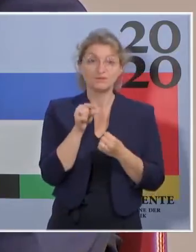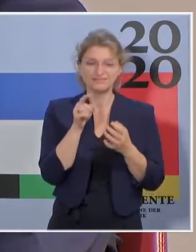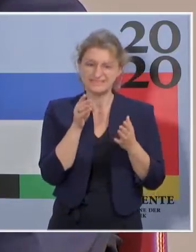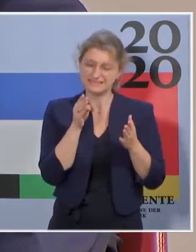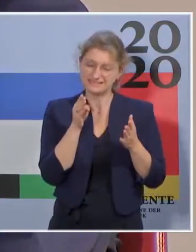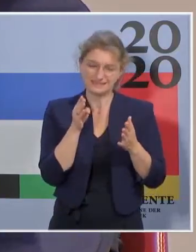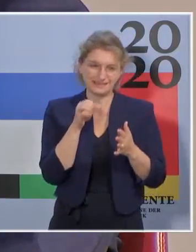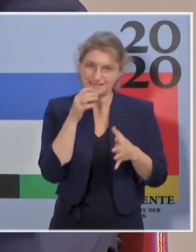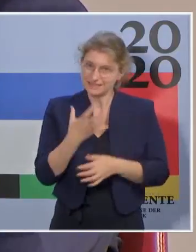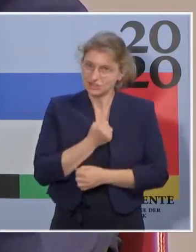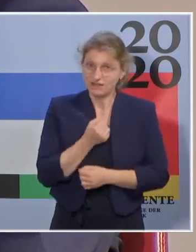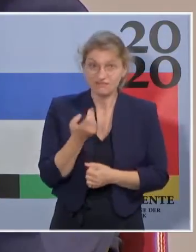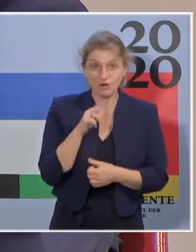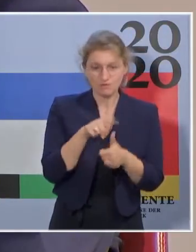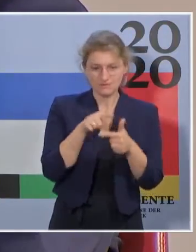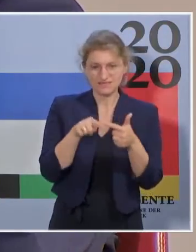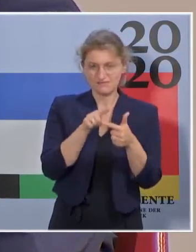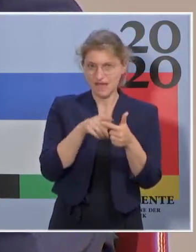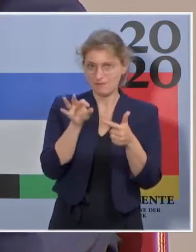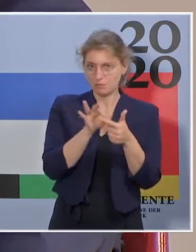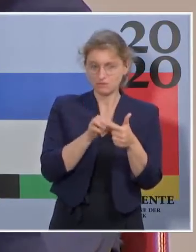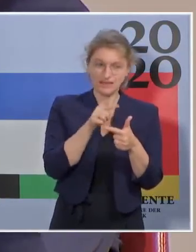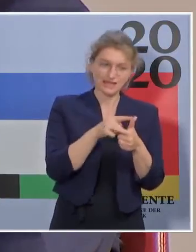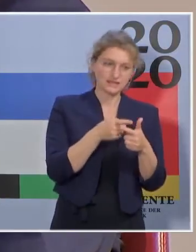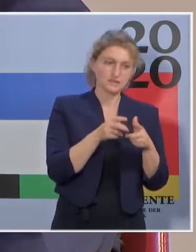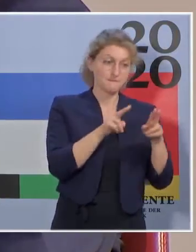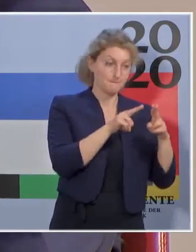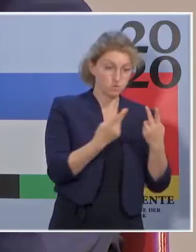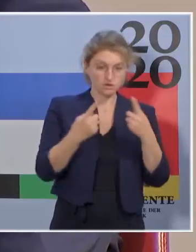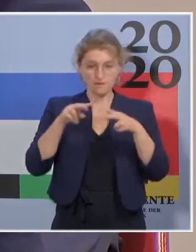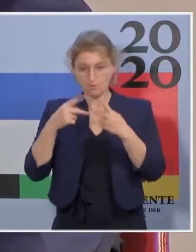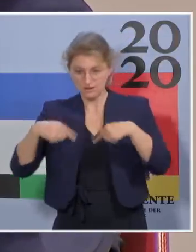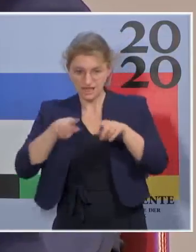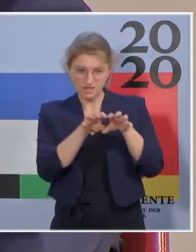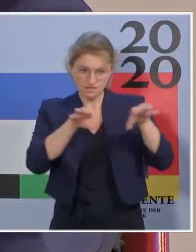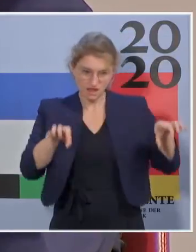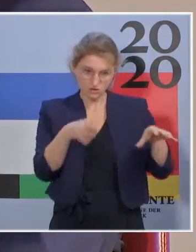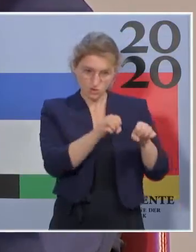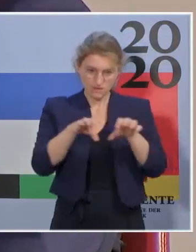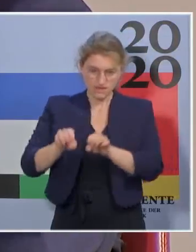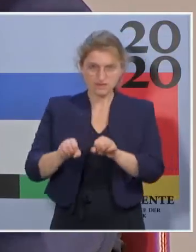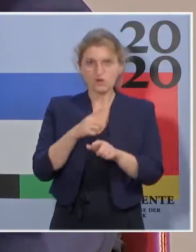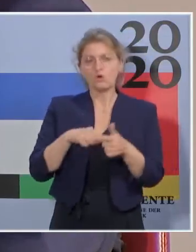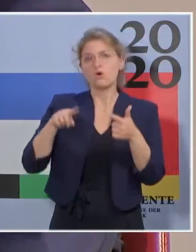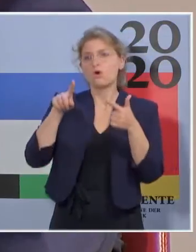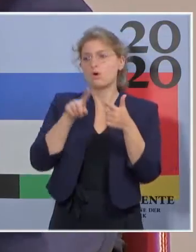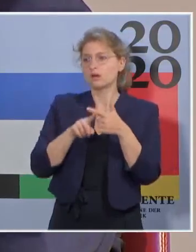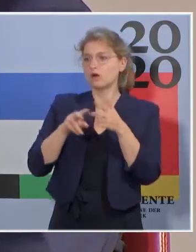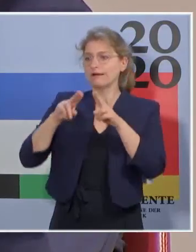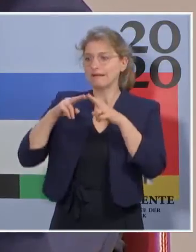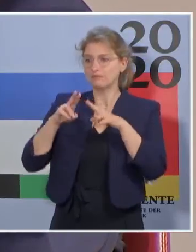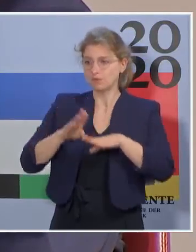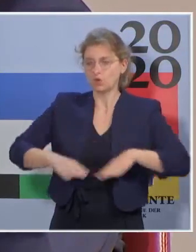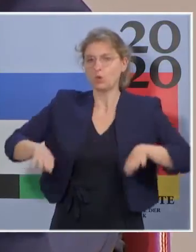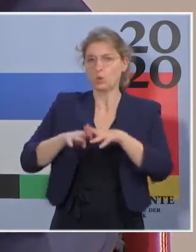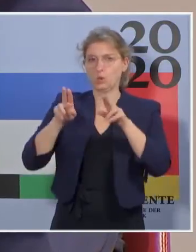gescheitert, nämlich der Kompetenzverteilung zwischen Bund und Länder und einem neuen Grundrechtskatalog. Und das waren dieselben Punkte, wo man auch 1920 gescheitert ist. Das ist wohl